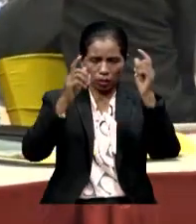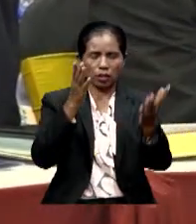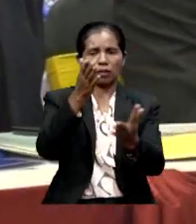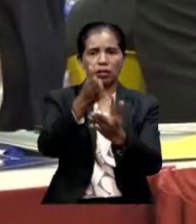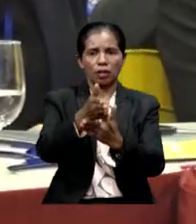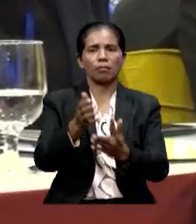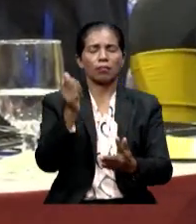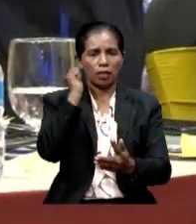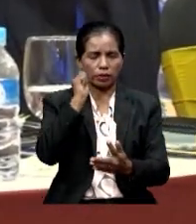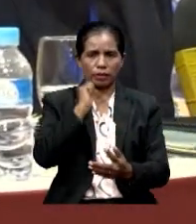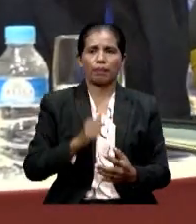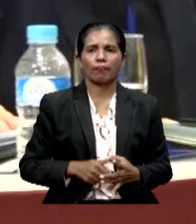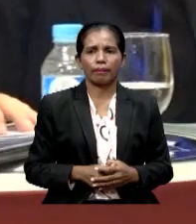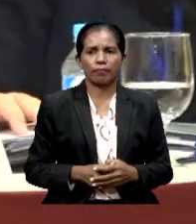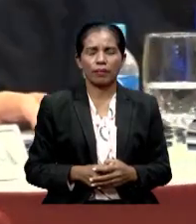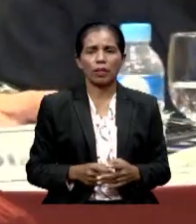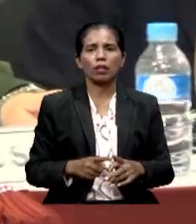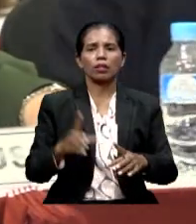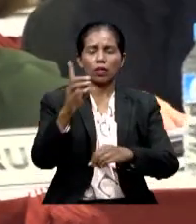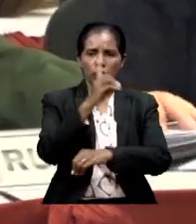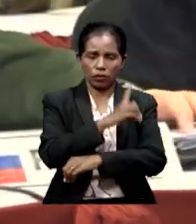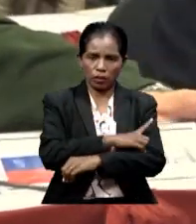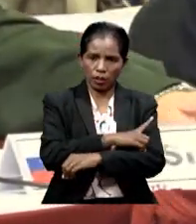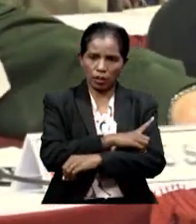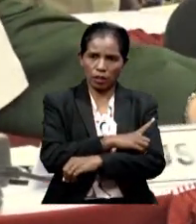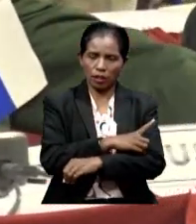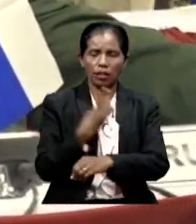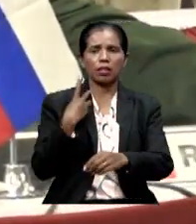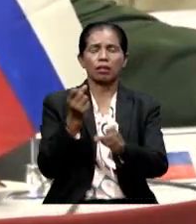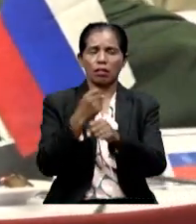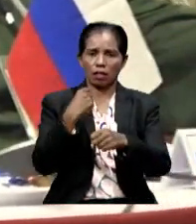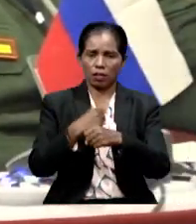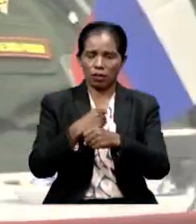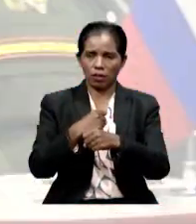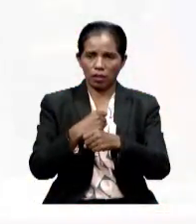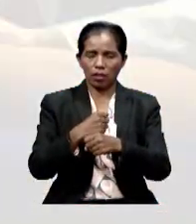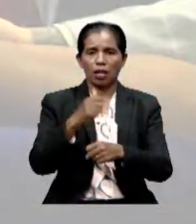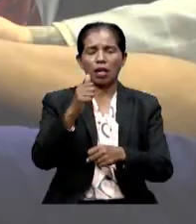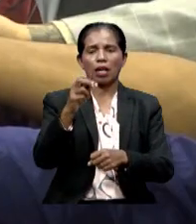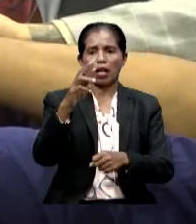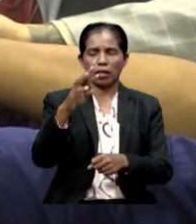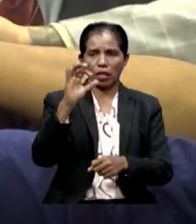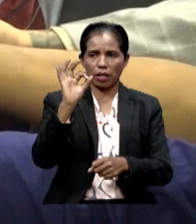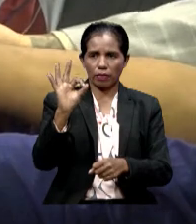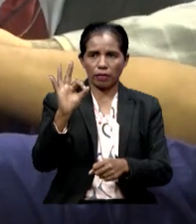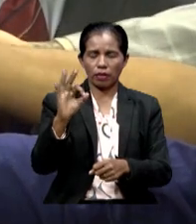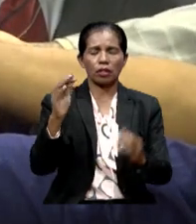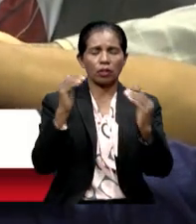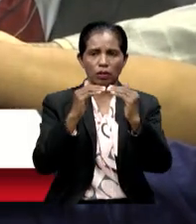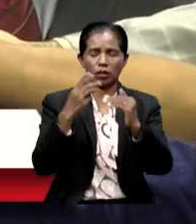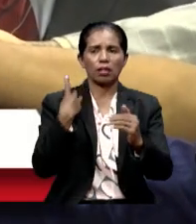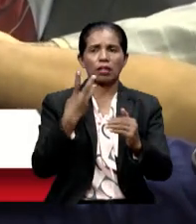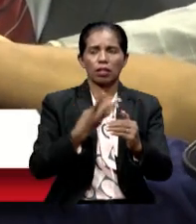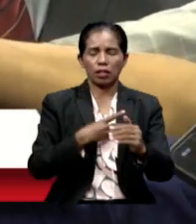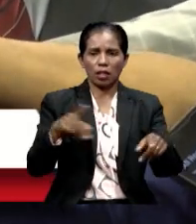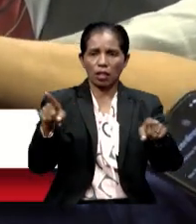ASEAN. Ya, hari ini kita melaksanakan ARF DOD Meeting, kita menjadi